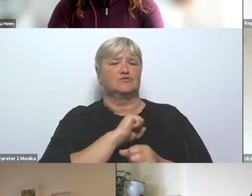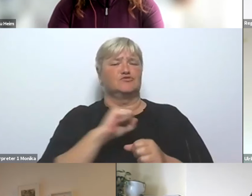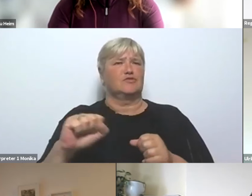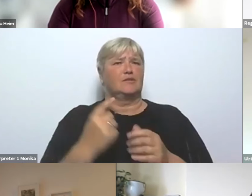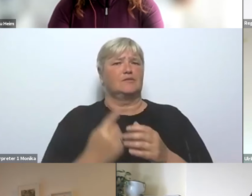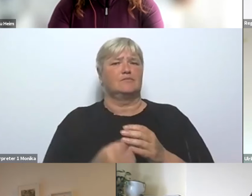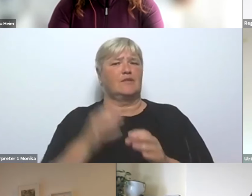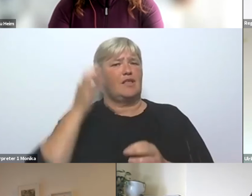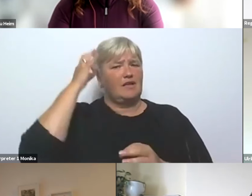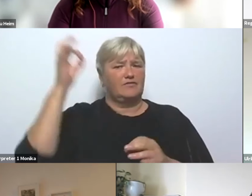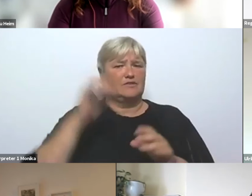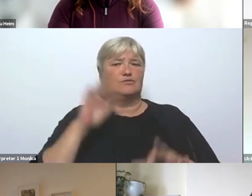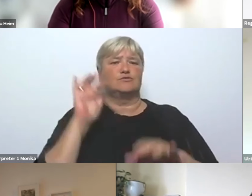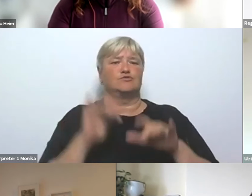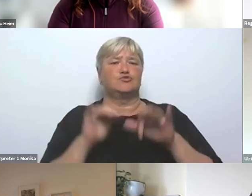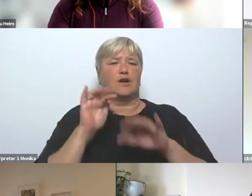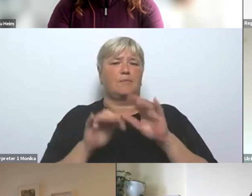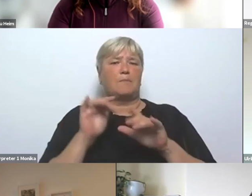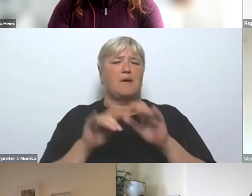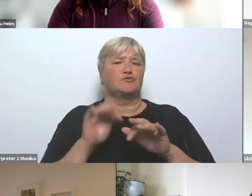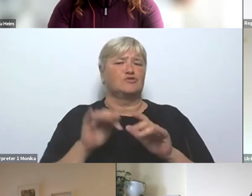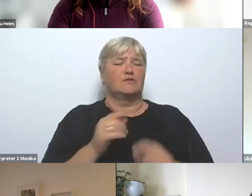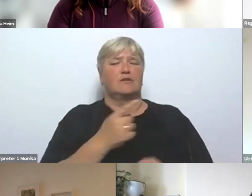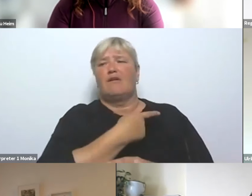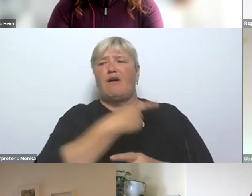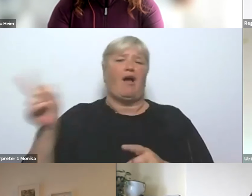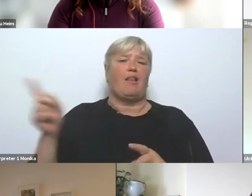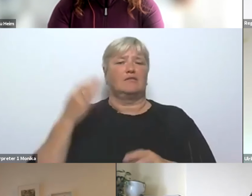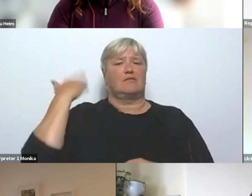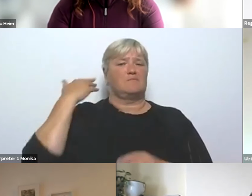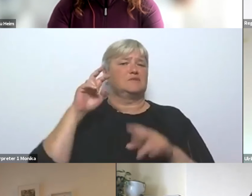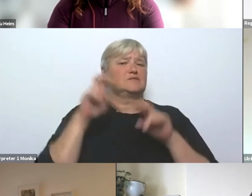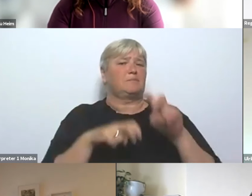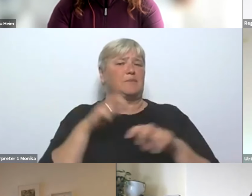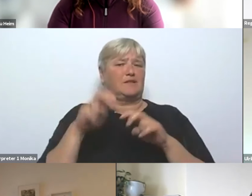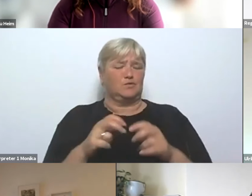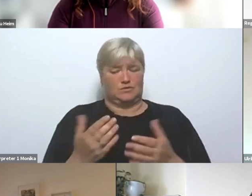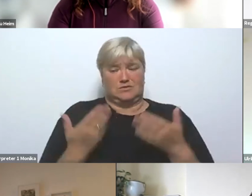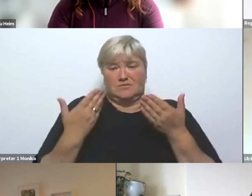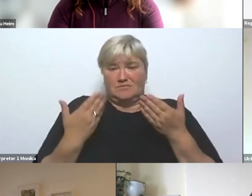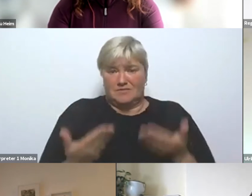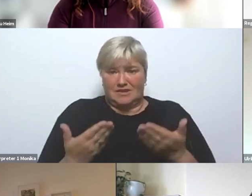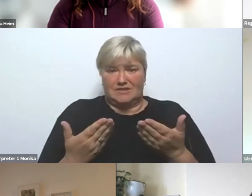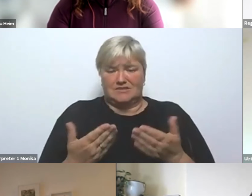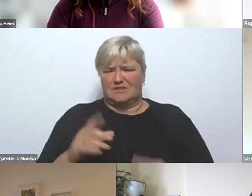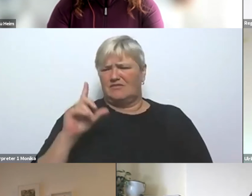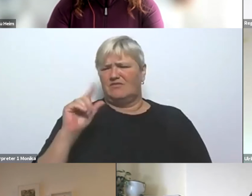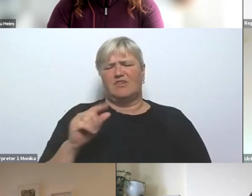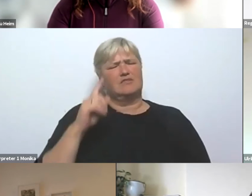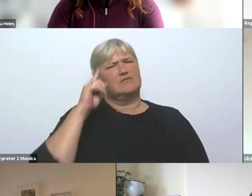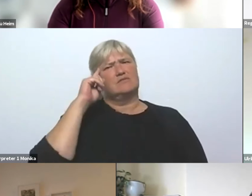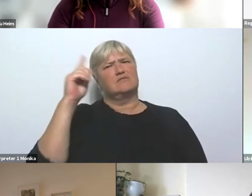die die ganze Gesellschaft revolutioniert, das hat er nicht erahnt. Und heute, ich gehe davon aus, sehr wenige denken darüber, dabei überhaupt darüber